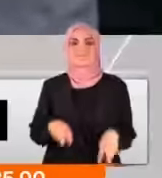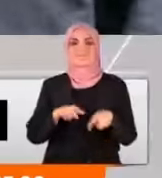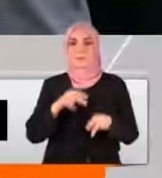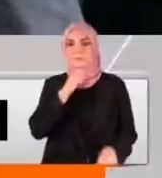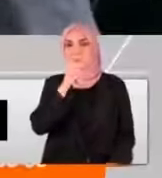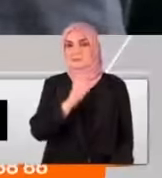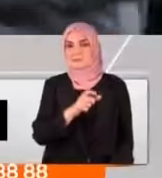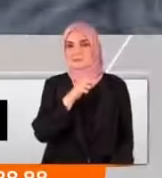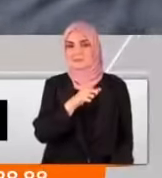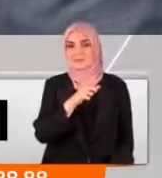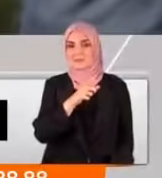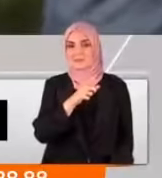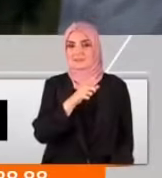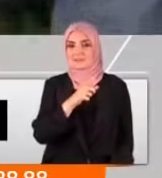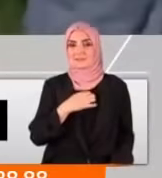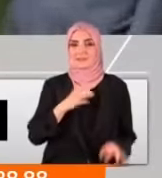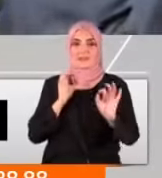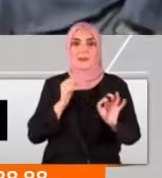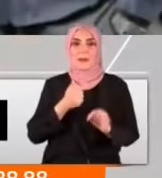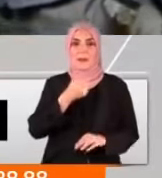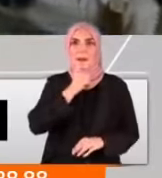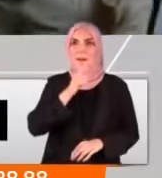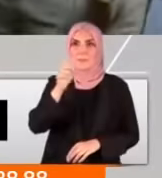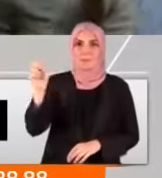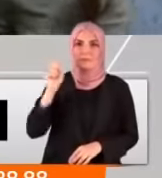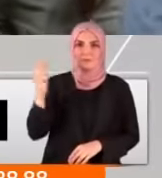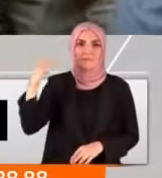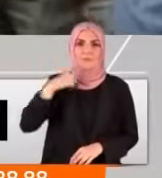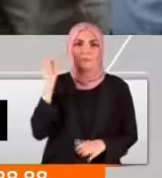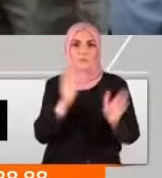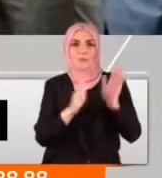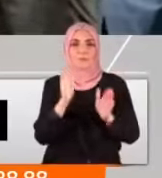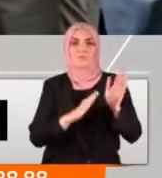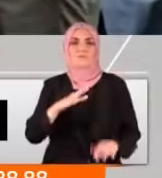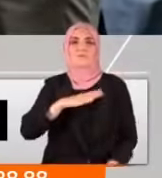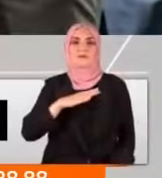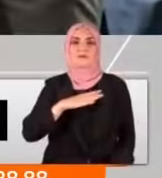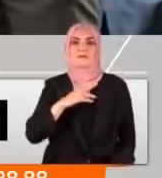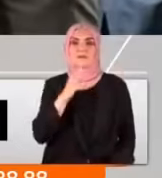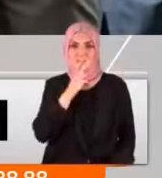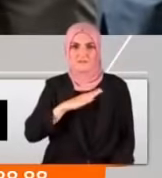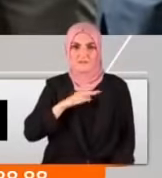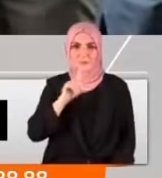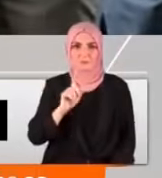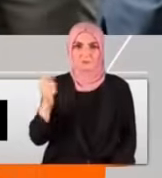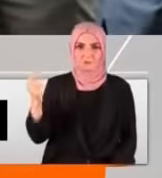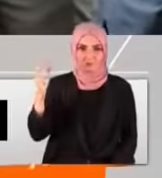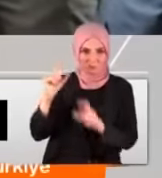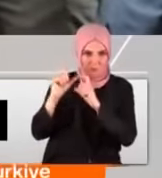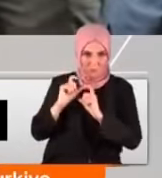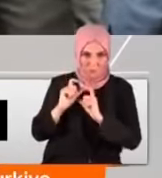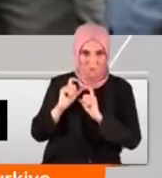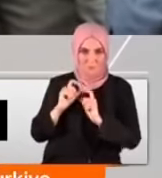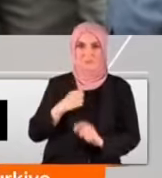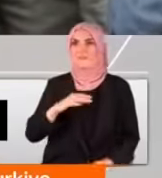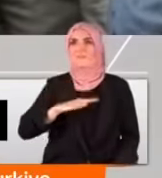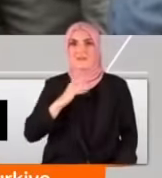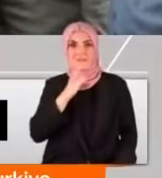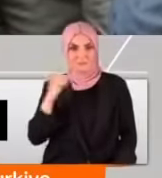Ben dayak yiyordum abilerimden. Anarol karakterlerinden benden sigara soruyorlardı. Sigaram var mı diye. Ben de var diyordum. May canına nasıl sigara içersin